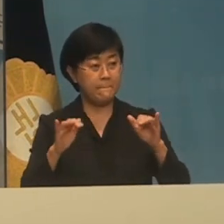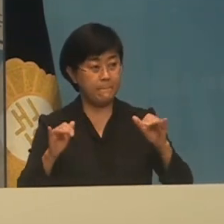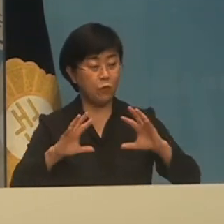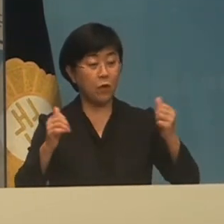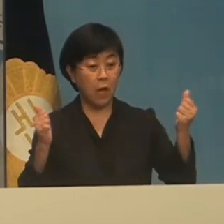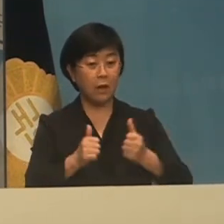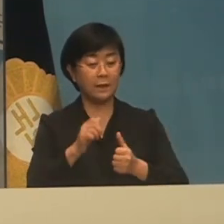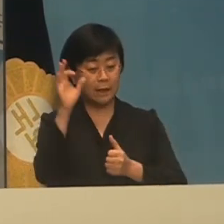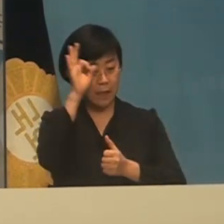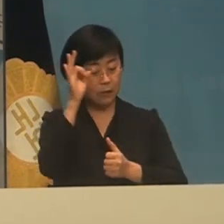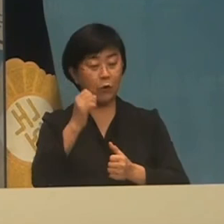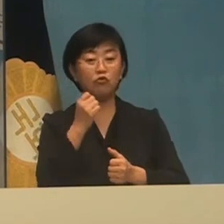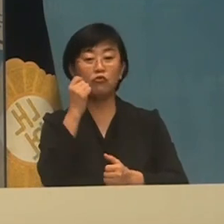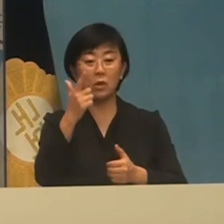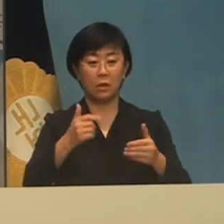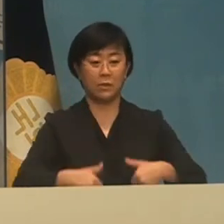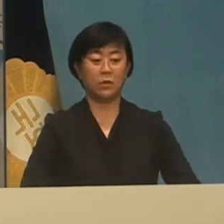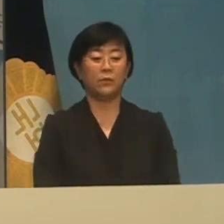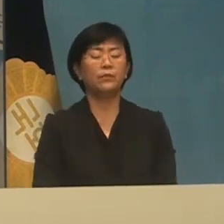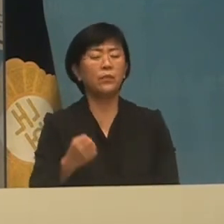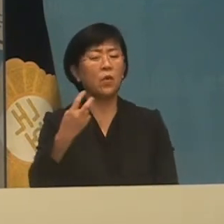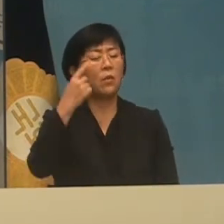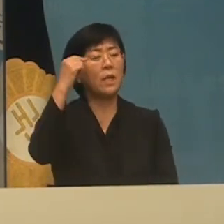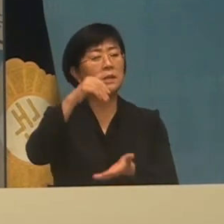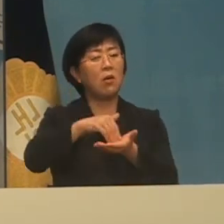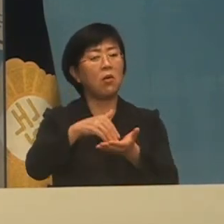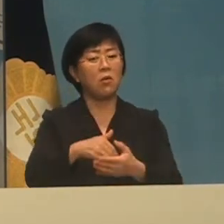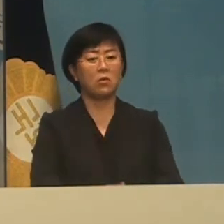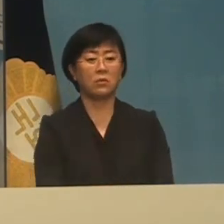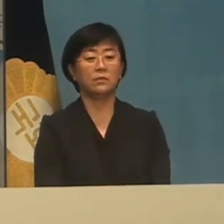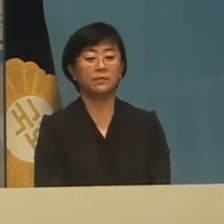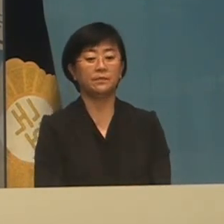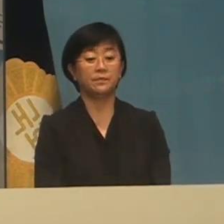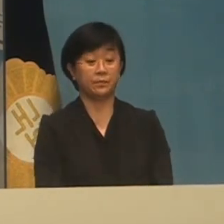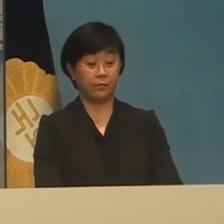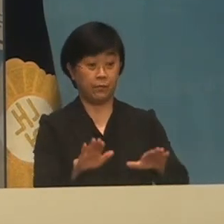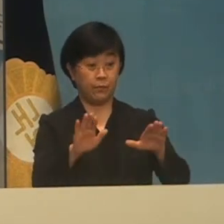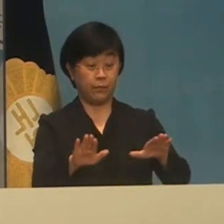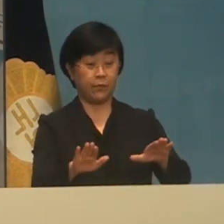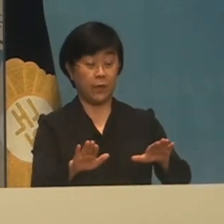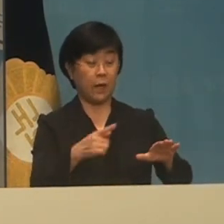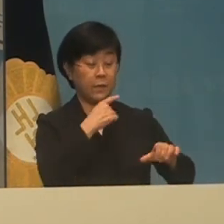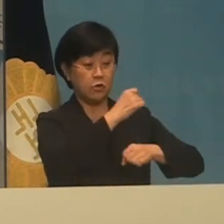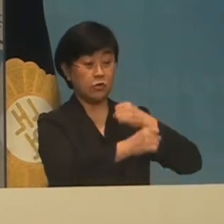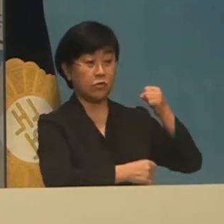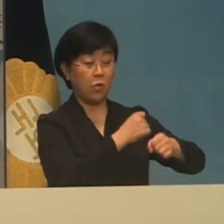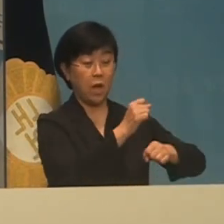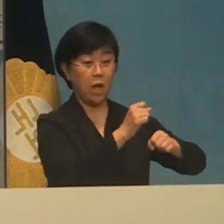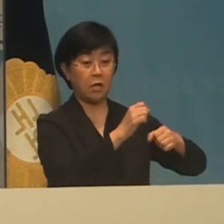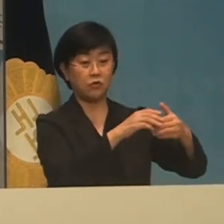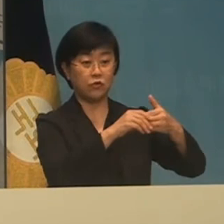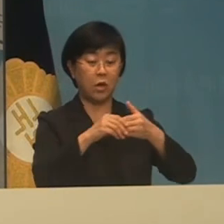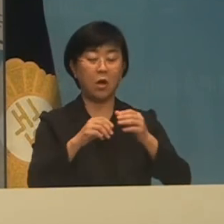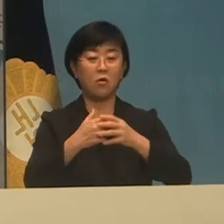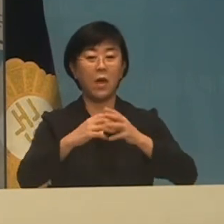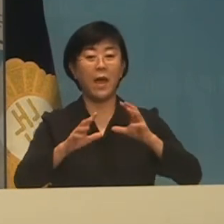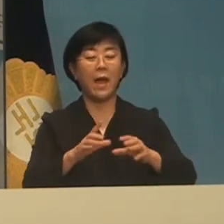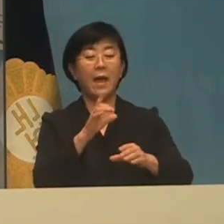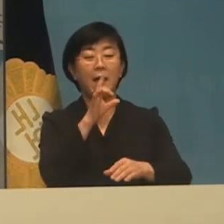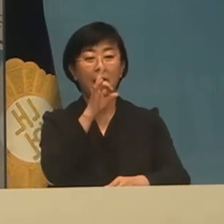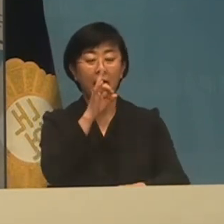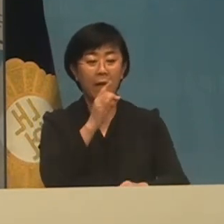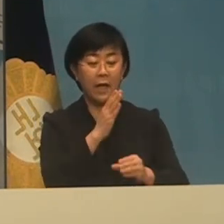가까이 걸렸습니다. 또 반성하게 생겼습니다. 이번에는 더불어민주당이 주도한 국가 핵심